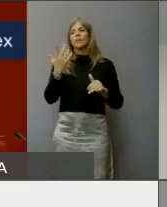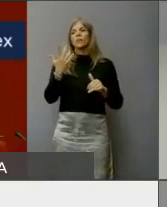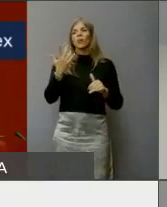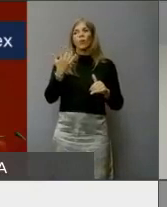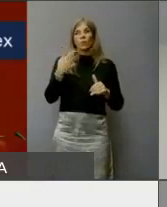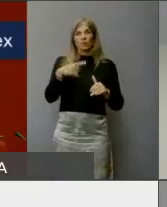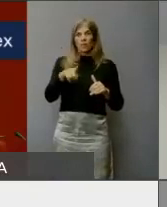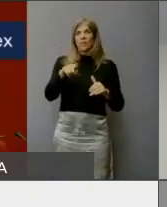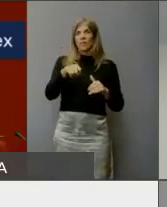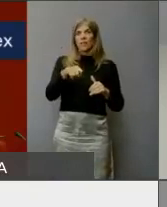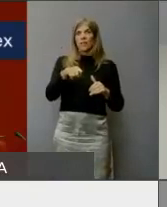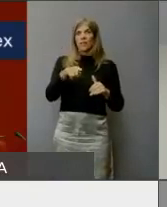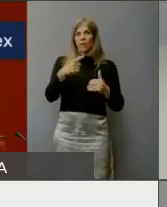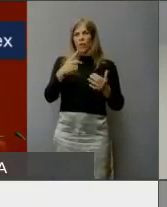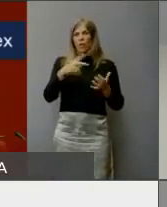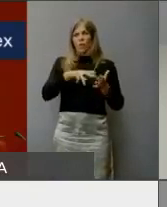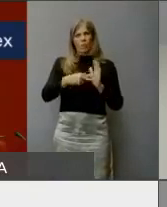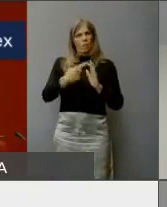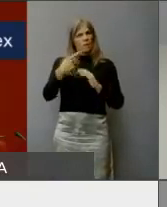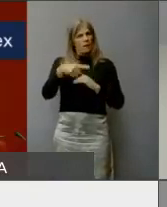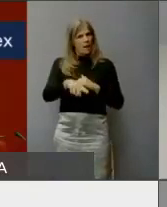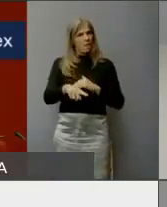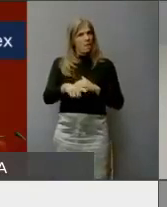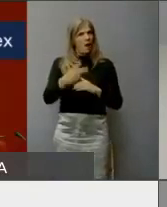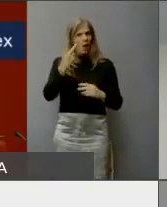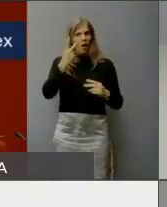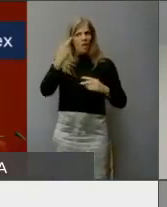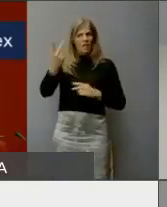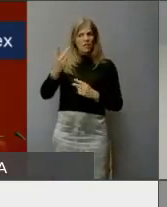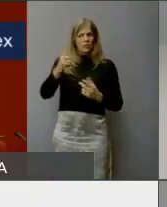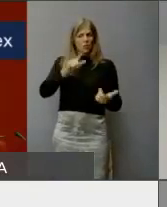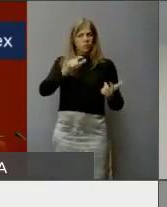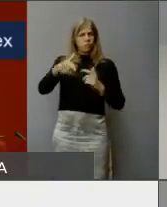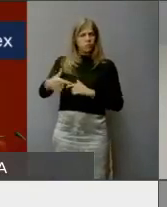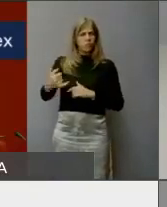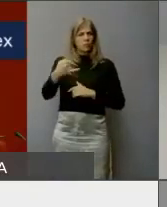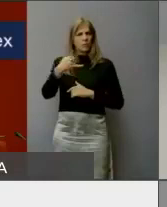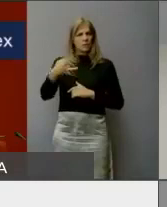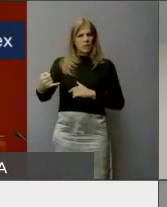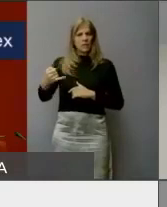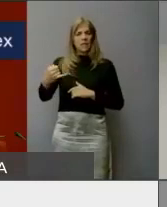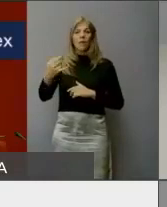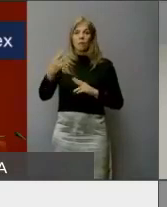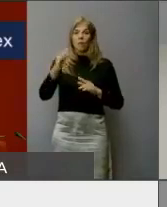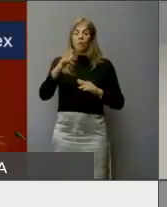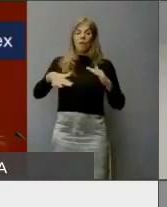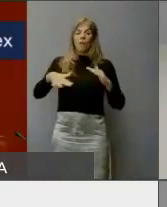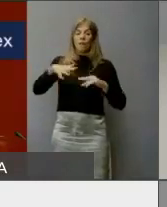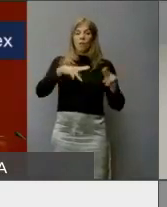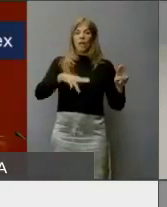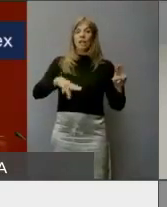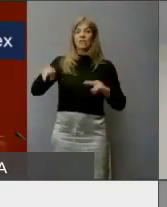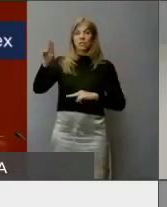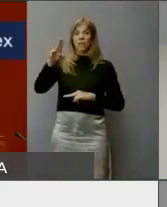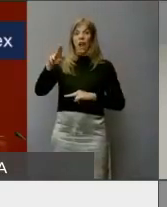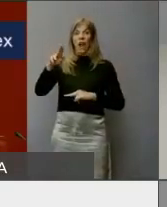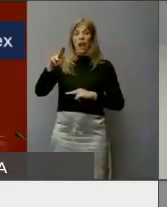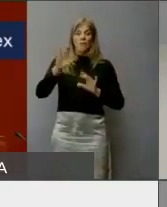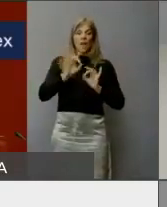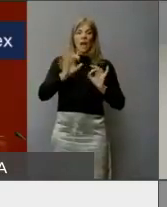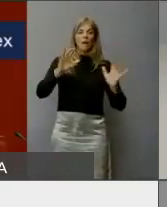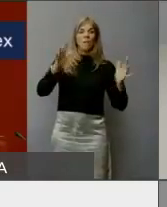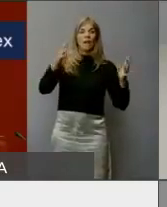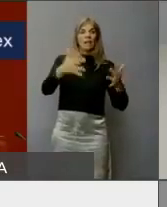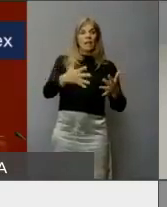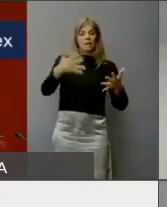ha avuto delle conoscenze sul piano nazionale a fine pandemia e che in alcuni in